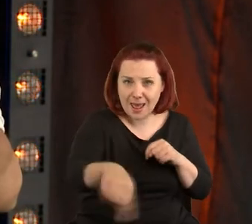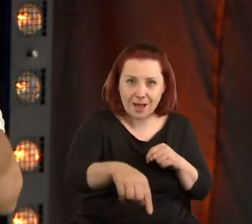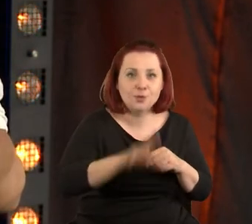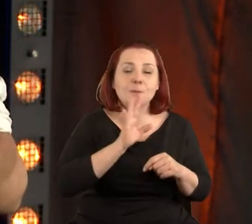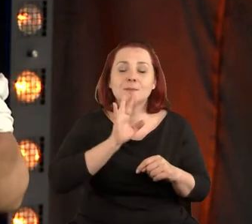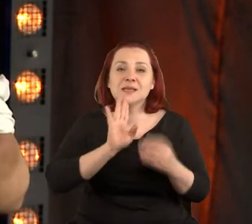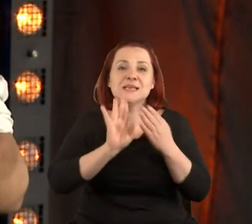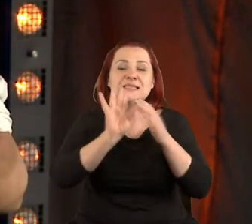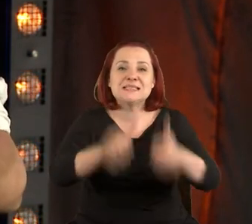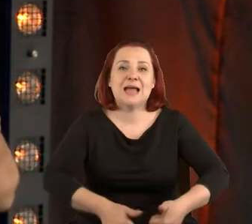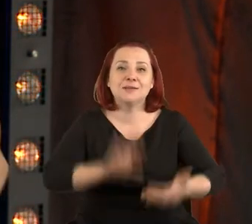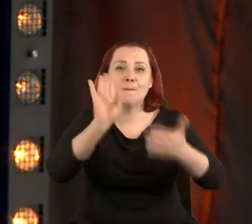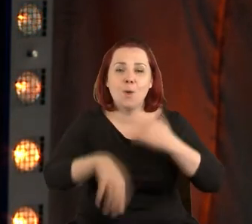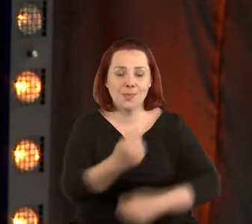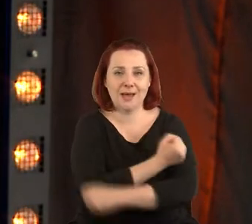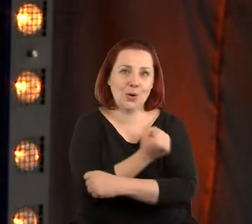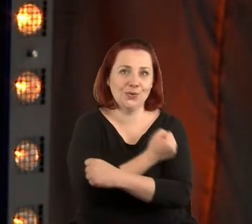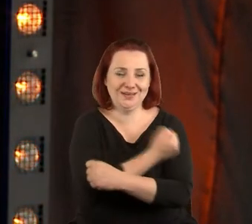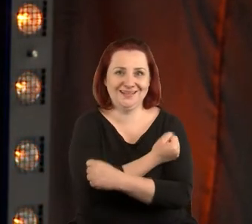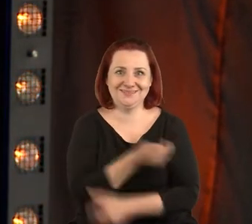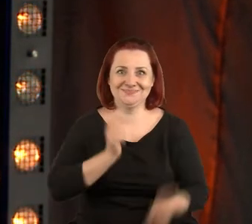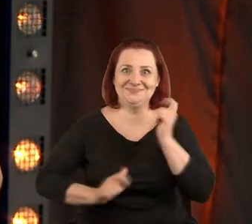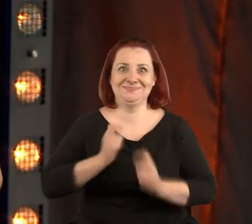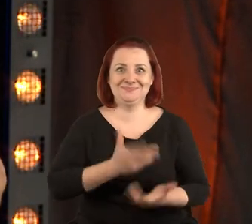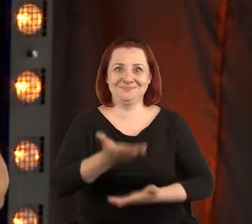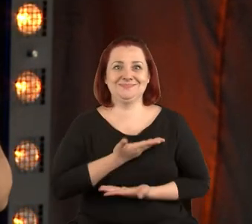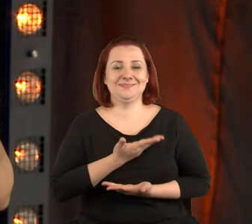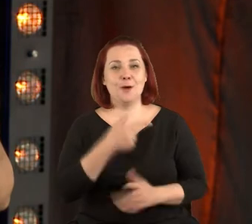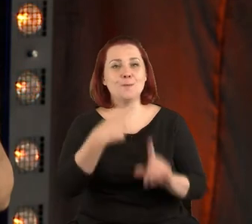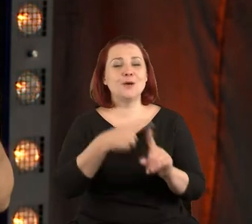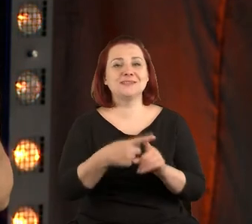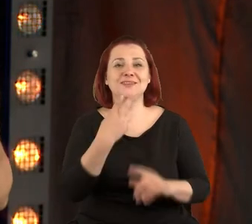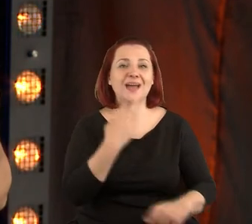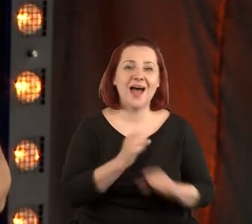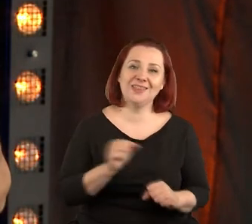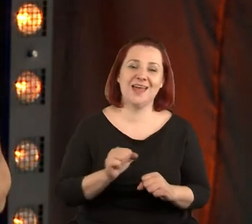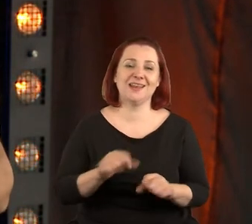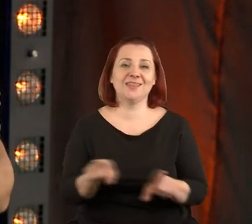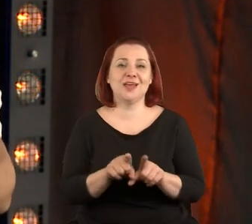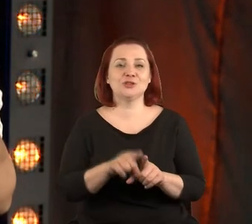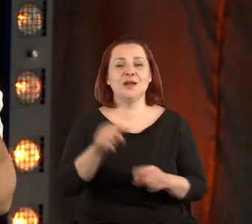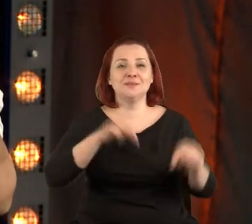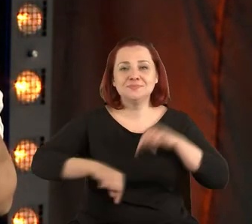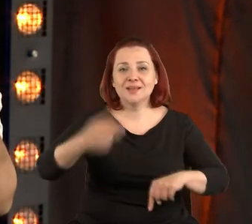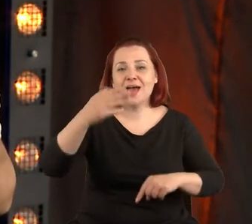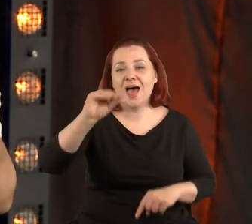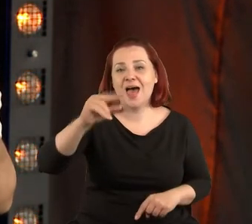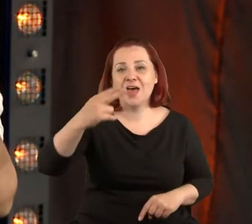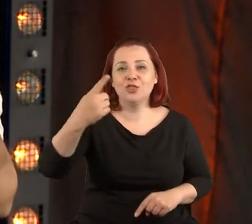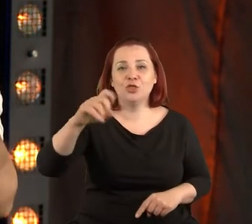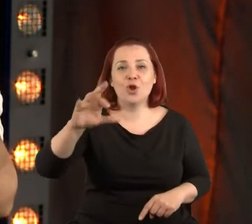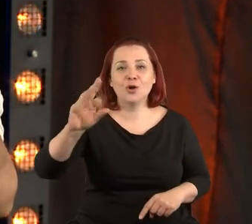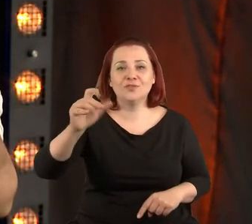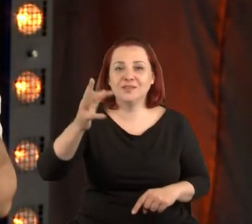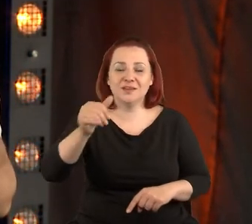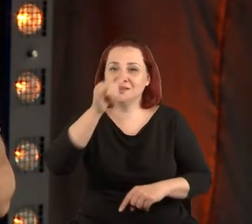jakimś narkotyku, można powiedzieć. Więc to też dawało mi takie endorfiny, pozytywną energię i nic nie było w stanie mnie wyprowadzić z równowagi